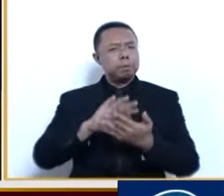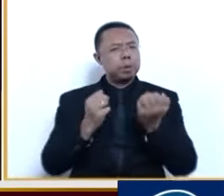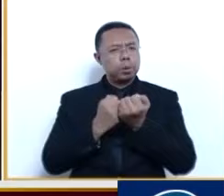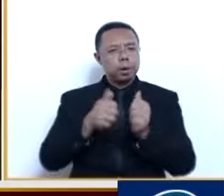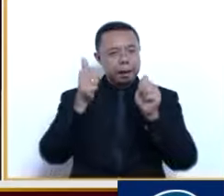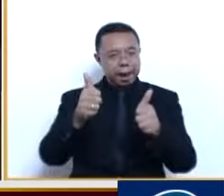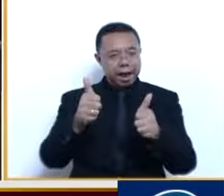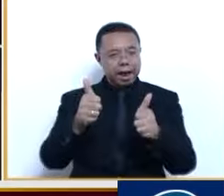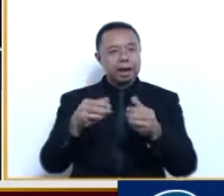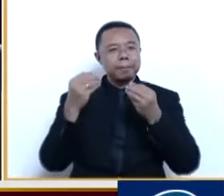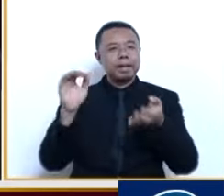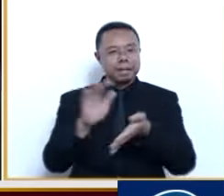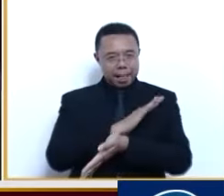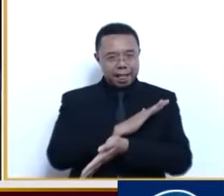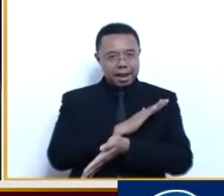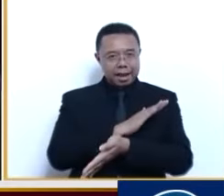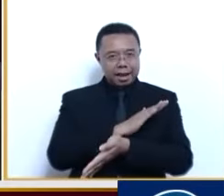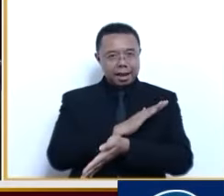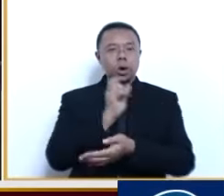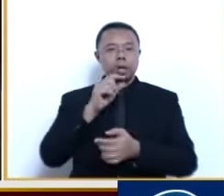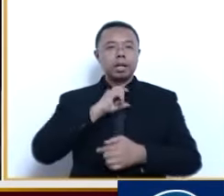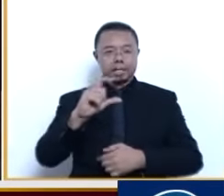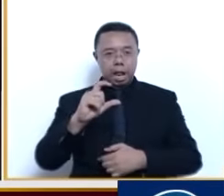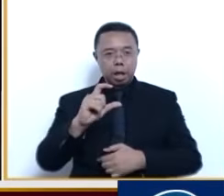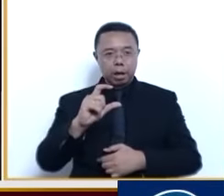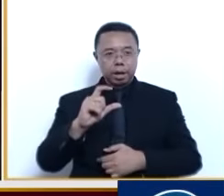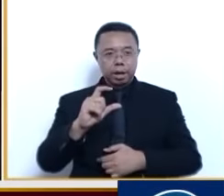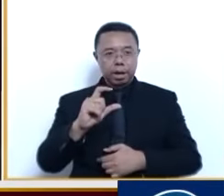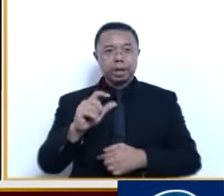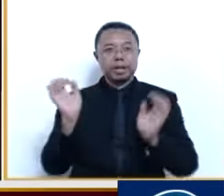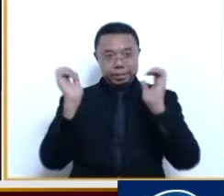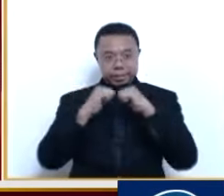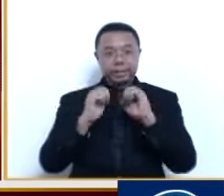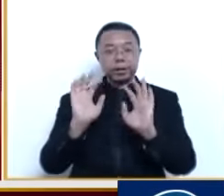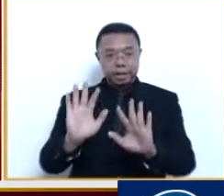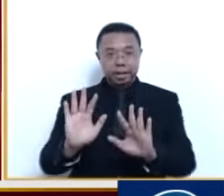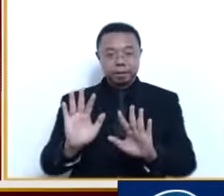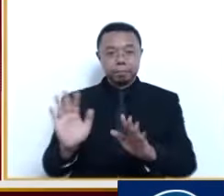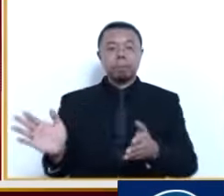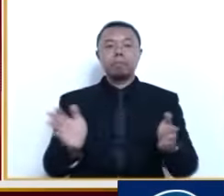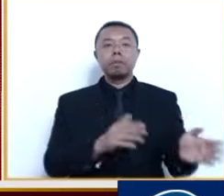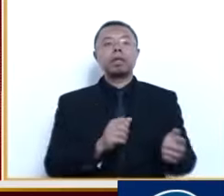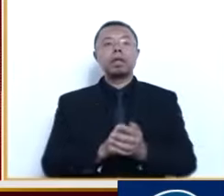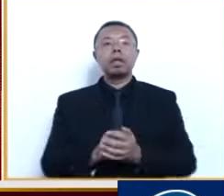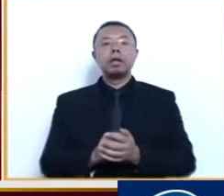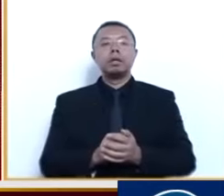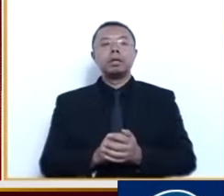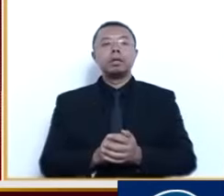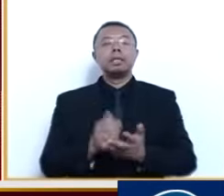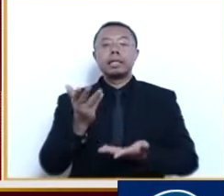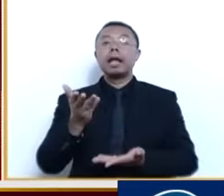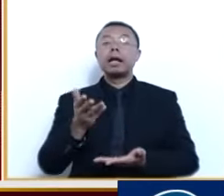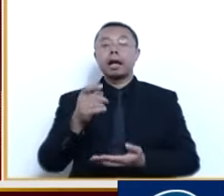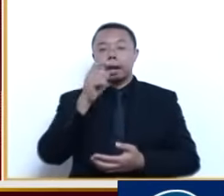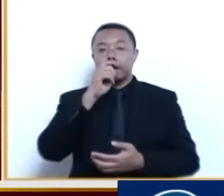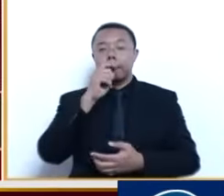pendukung yang baik dengan memberikan kesempatan kepada pasangan calon setuju Ya baik oke baik silakan